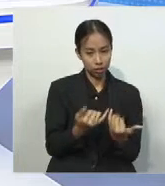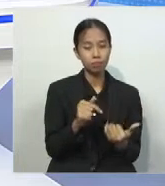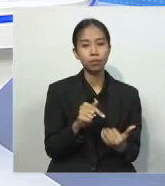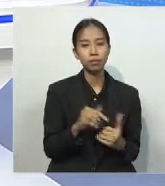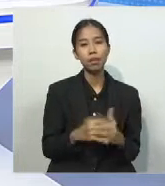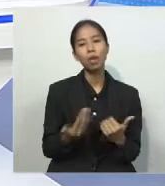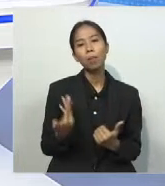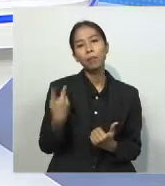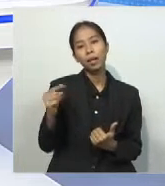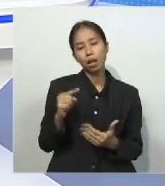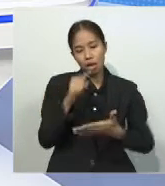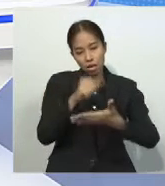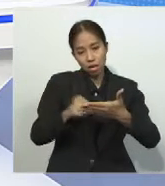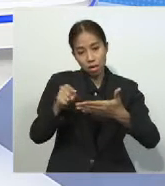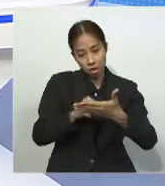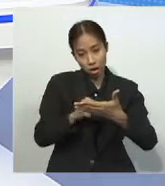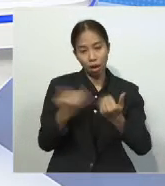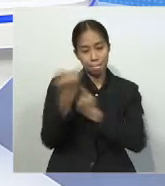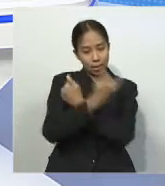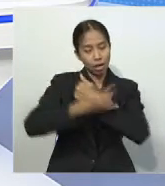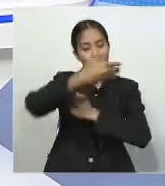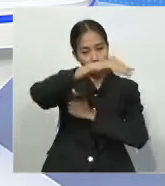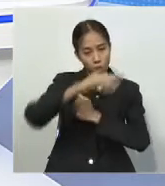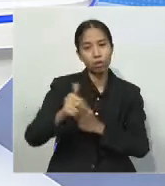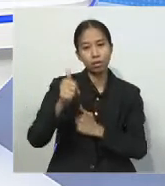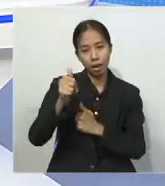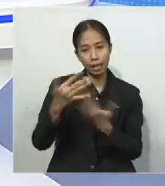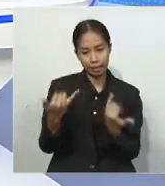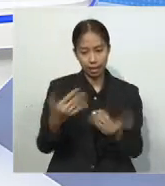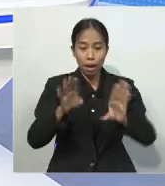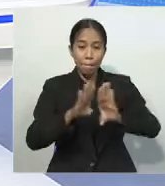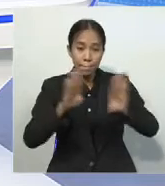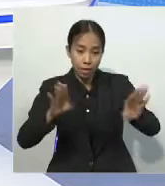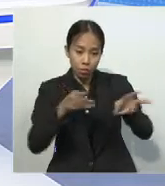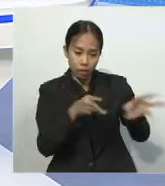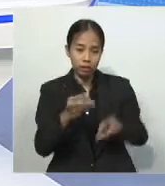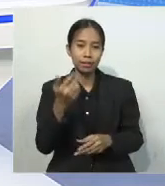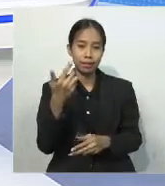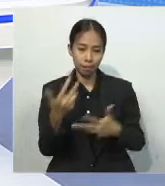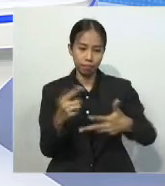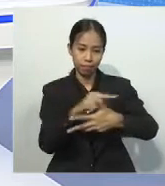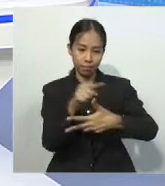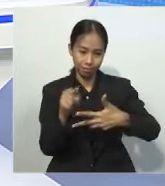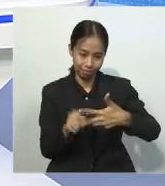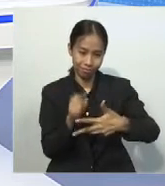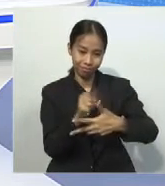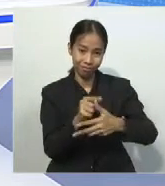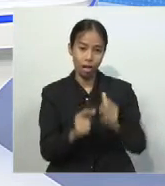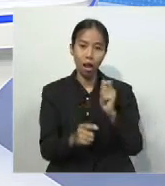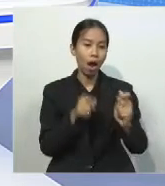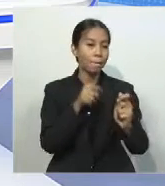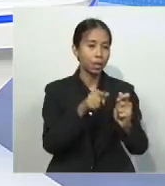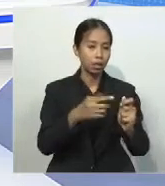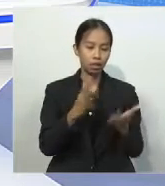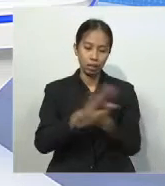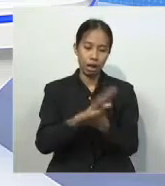ขตเลือกตั้งรวมถึงการเลือกตั้งนอกราชอาณาจักรนะคะซึ่งวันนี้เปิดใน3ช่องทางด้วยกันไม่ว่าจะเป็นการยื่นต่อนายทะเบียนอำเภอนายทะเบียน